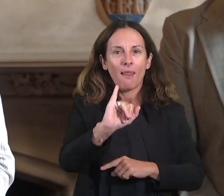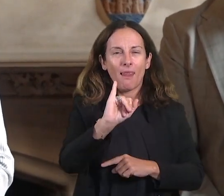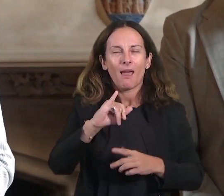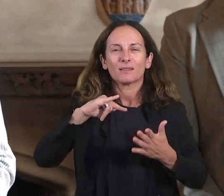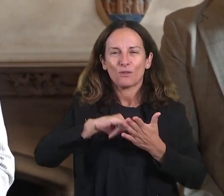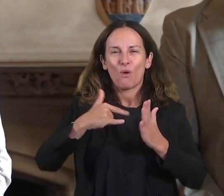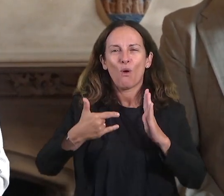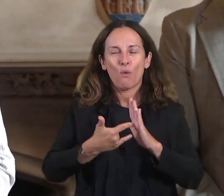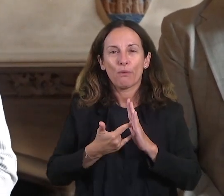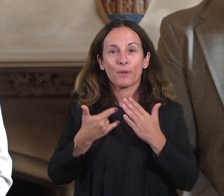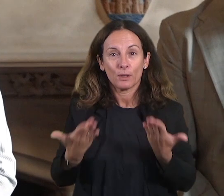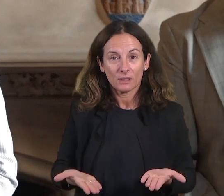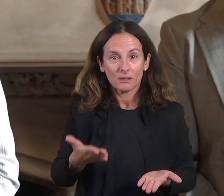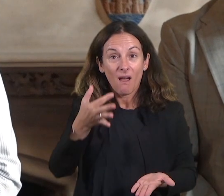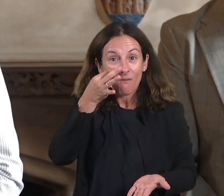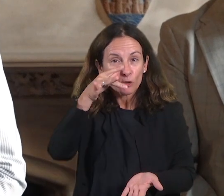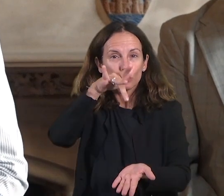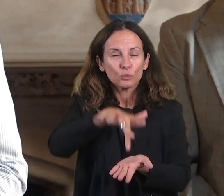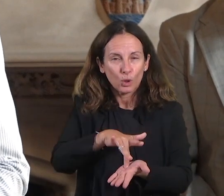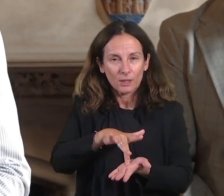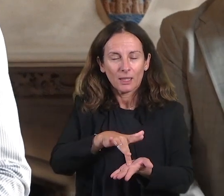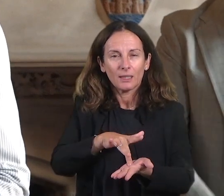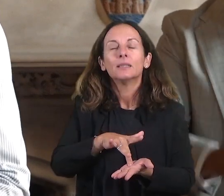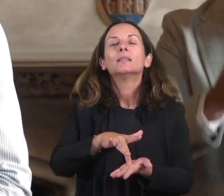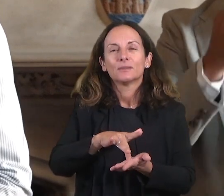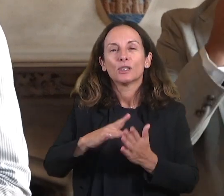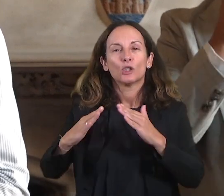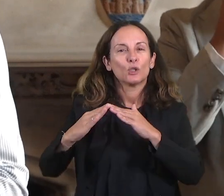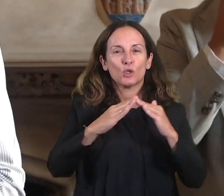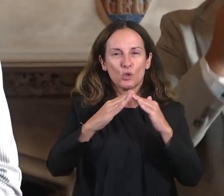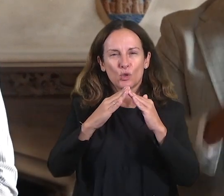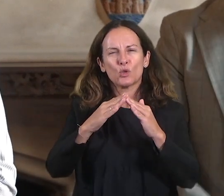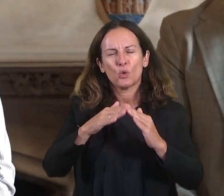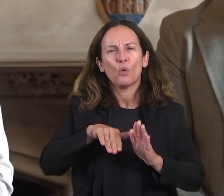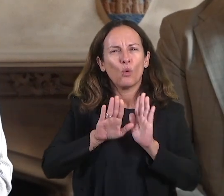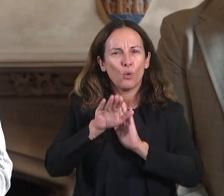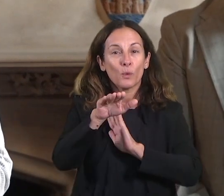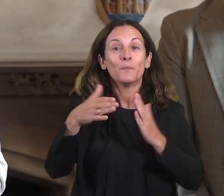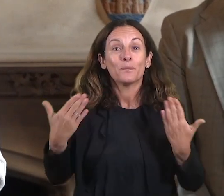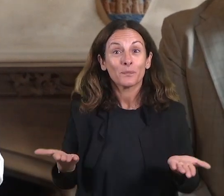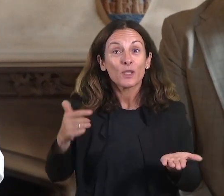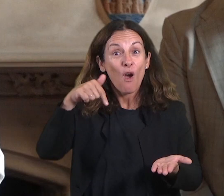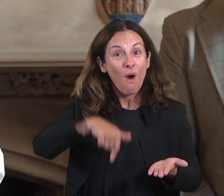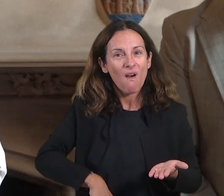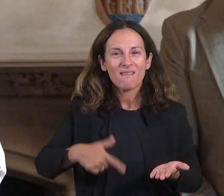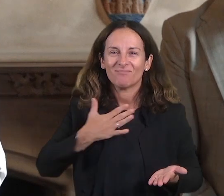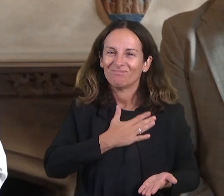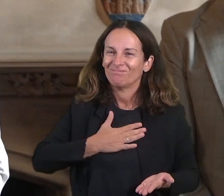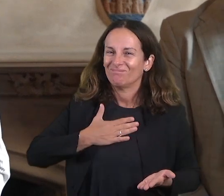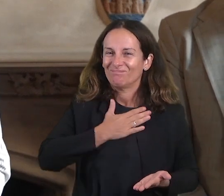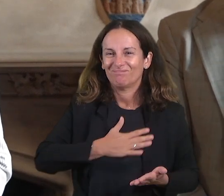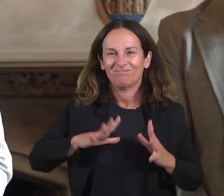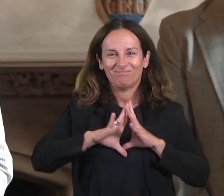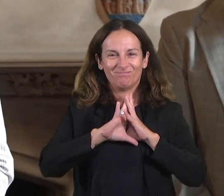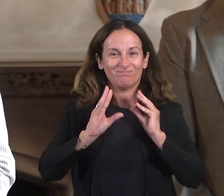aquesta pujada fos una realitat. Per tant, avui estem molt satisfets de poder dir que aquest cap de